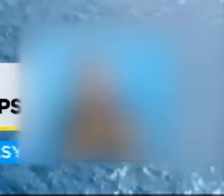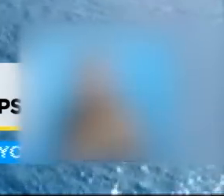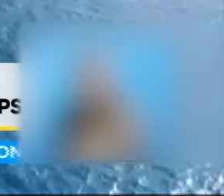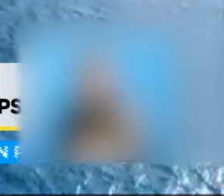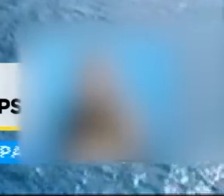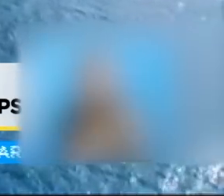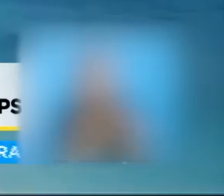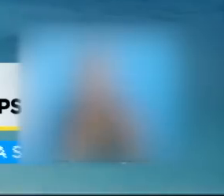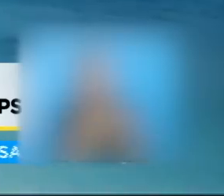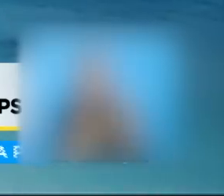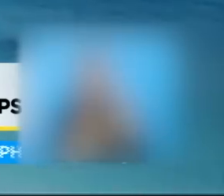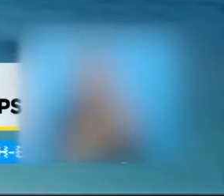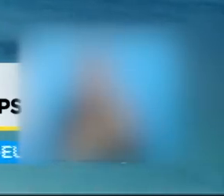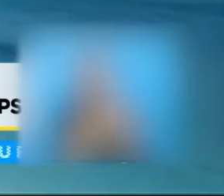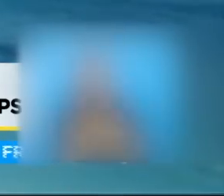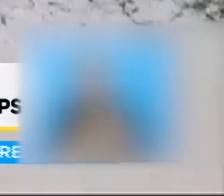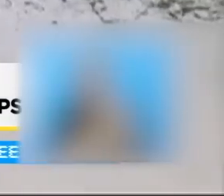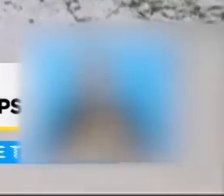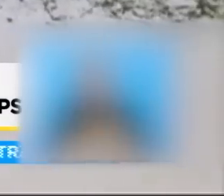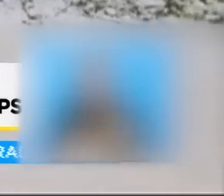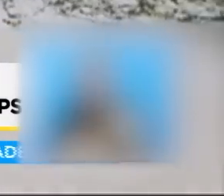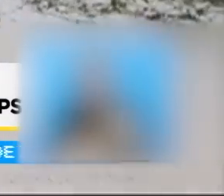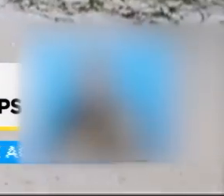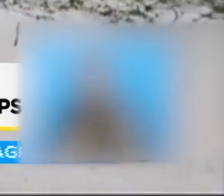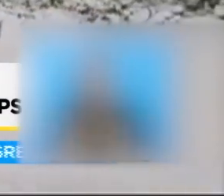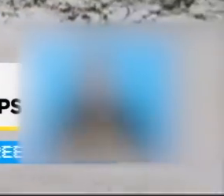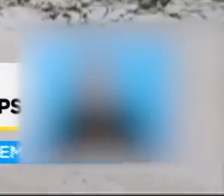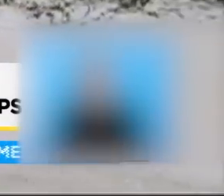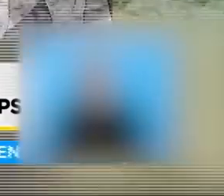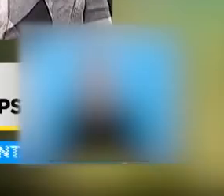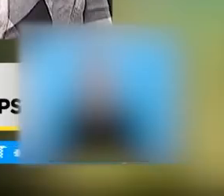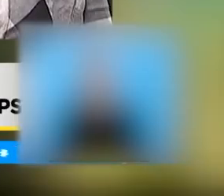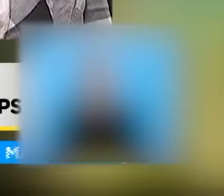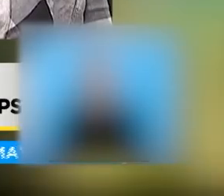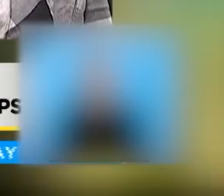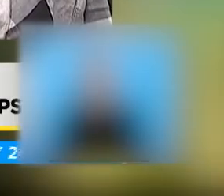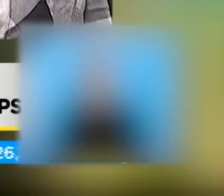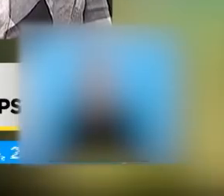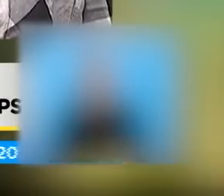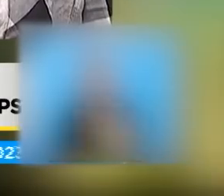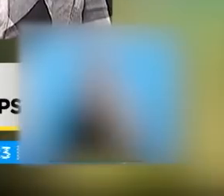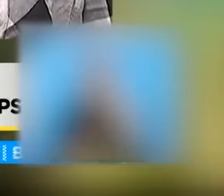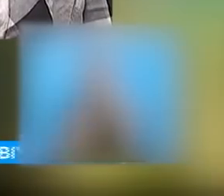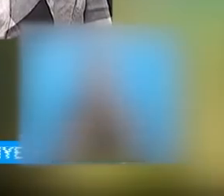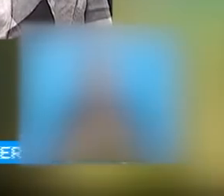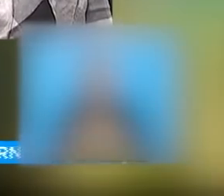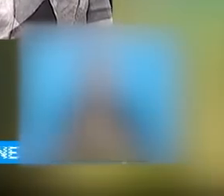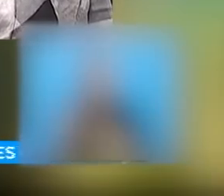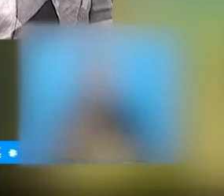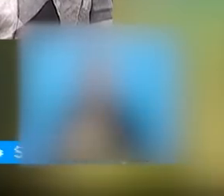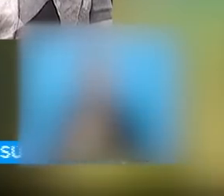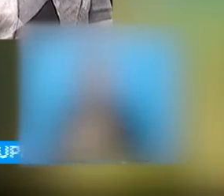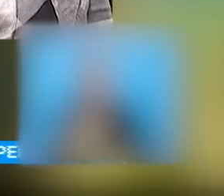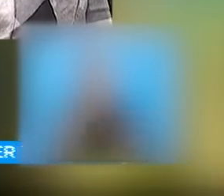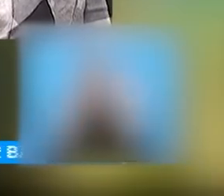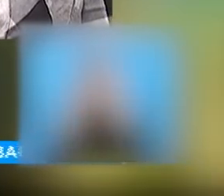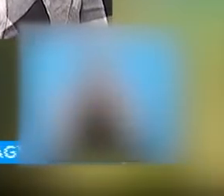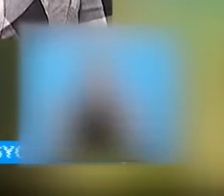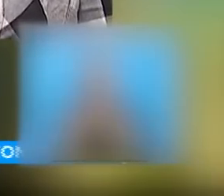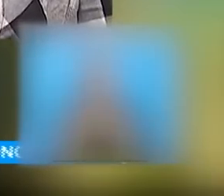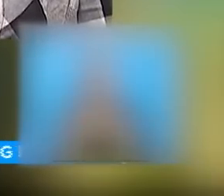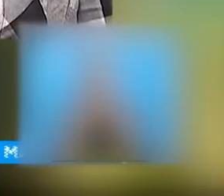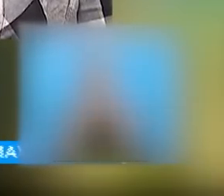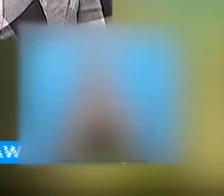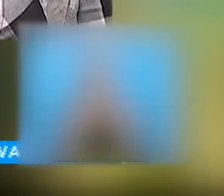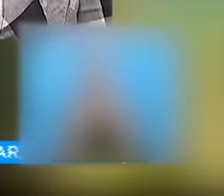para malaman kung ano naman yung ating susunod na aksyon. Mase, sa ibang balita naman, anong reaksyon ng Pangulo dun sa patuloy na